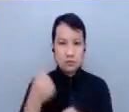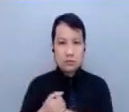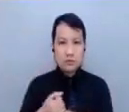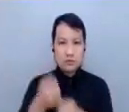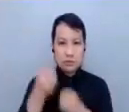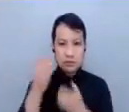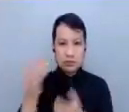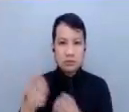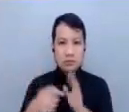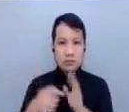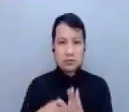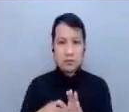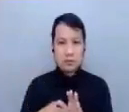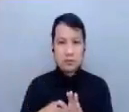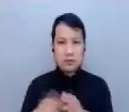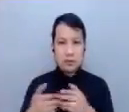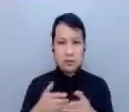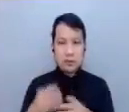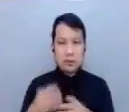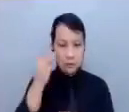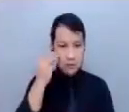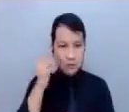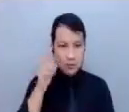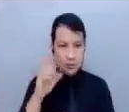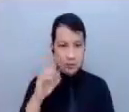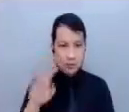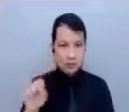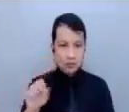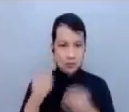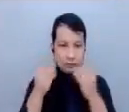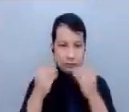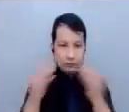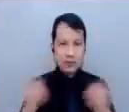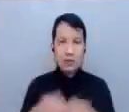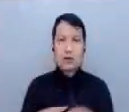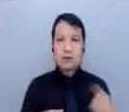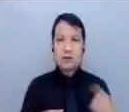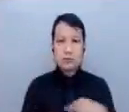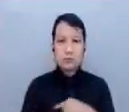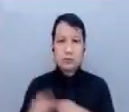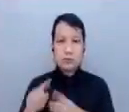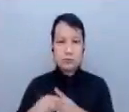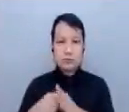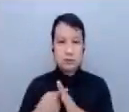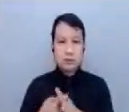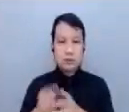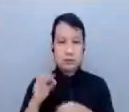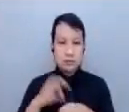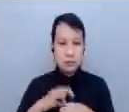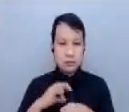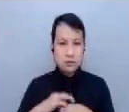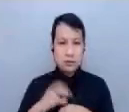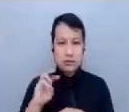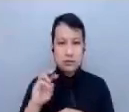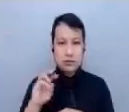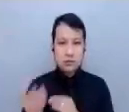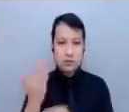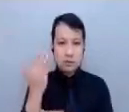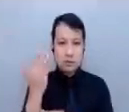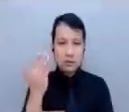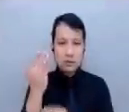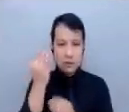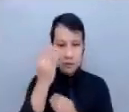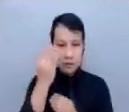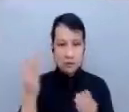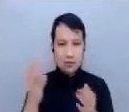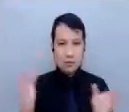ni COMELEC Commissioner Marlon Cascuejo na magsisimula ang botohan alas 6 ng umaga at na matatapos